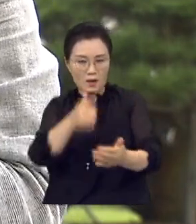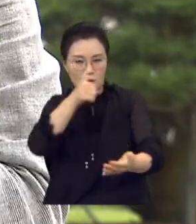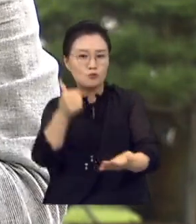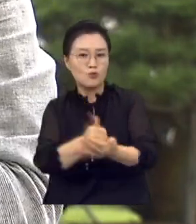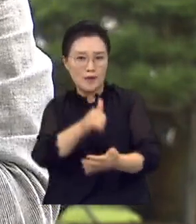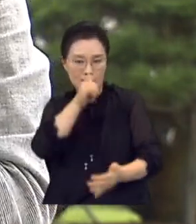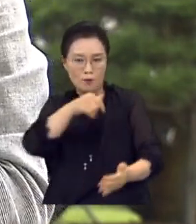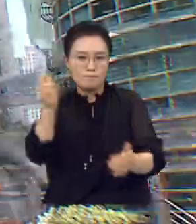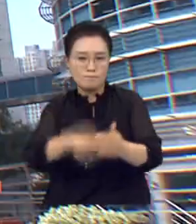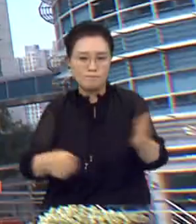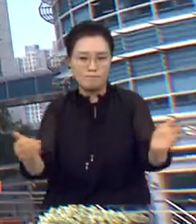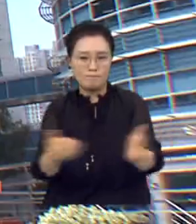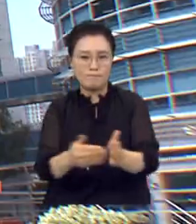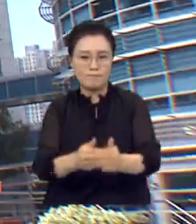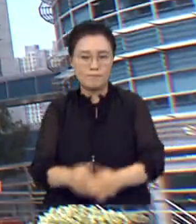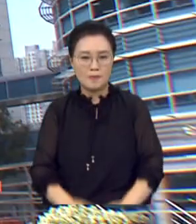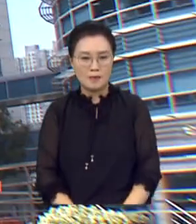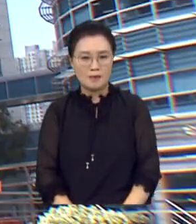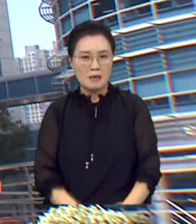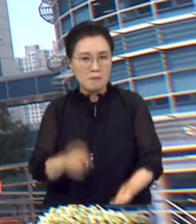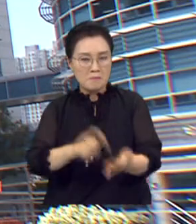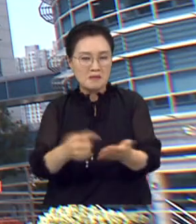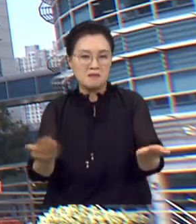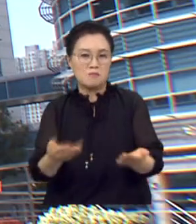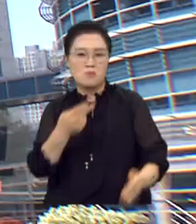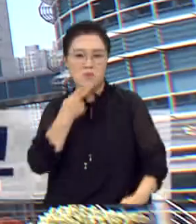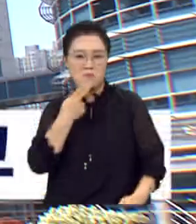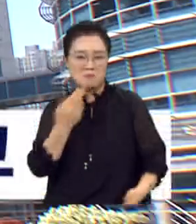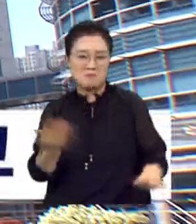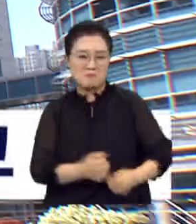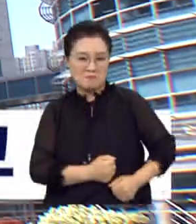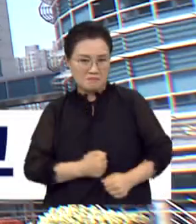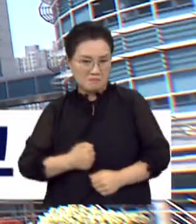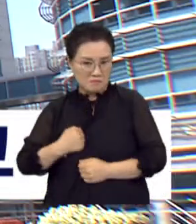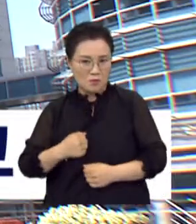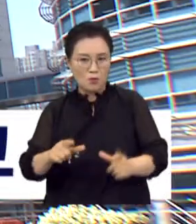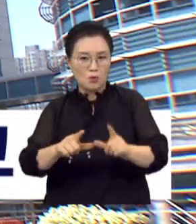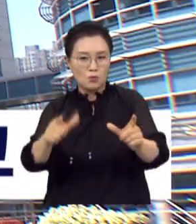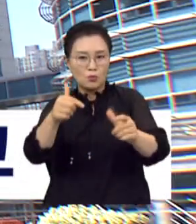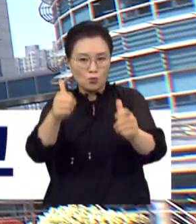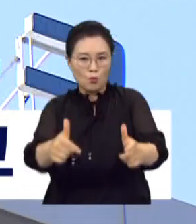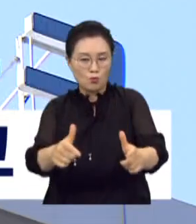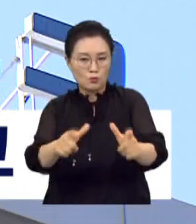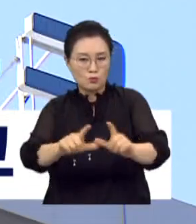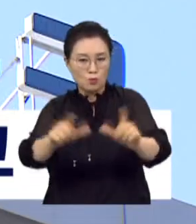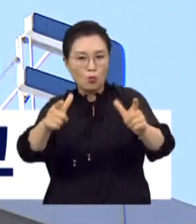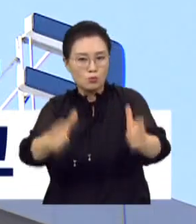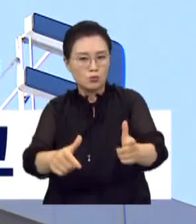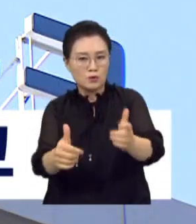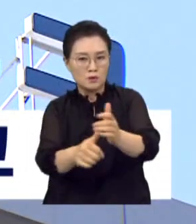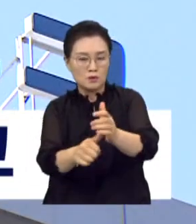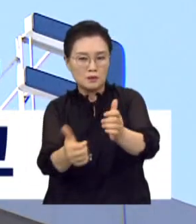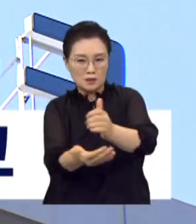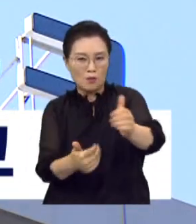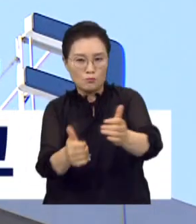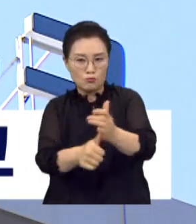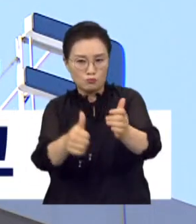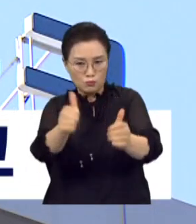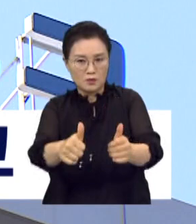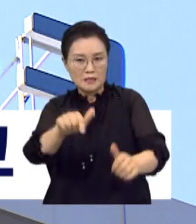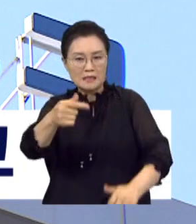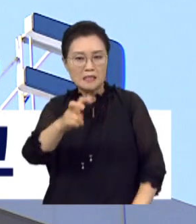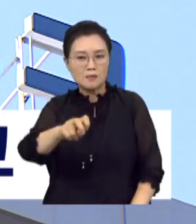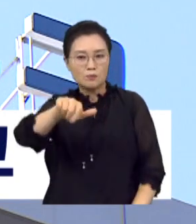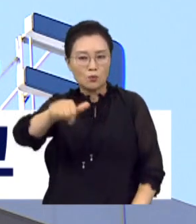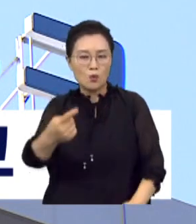선고했습니다 이상 근무 없이 본분을 다하지 않은 동부 전 부구청장 a 씨에게는 금구 1년 2개월이